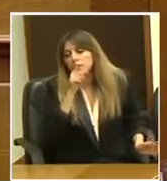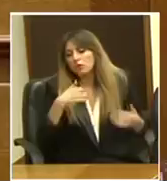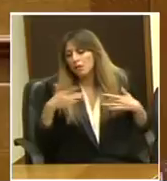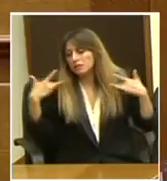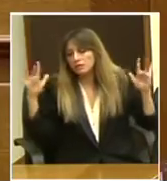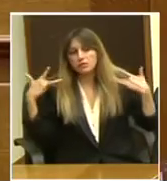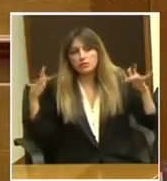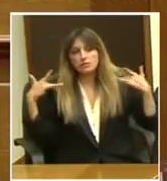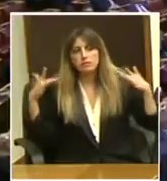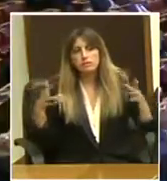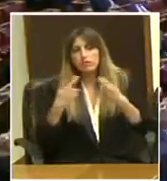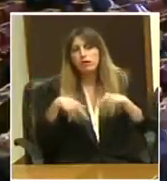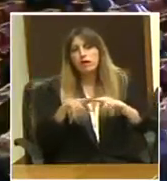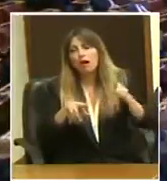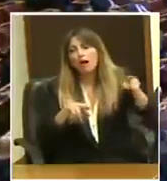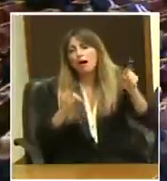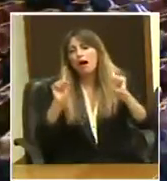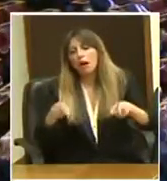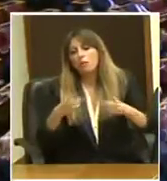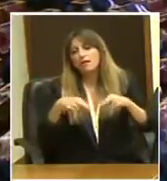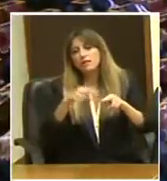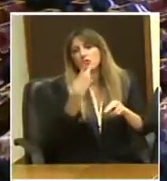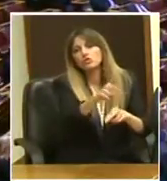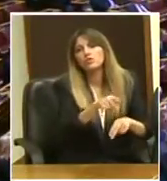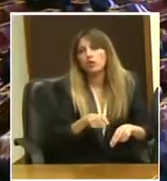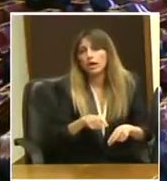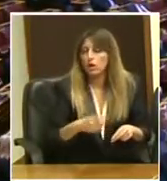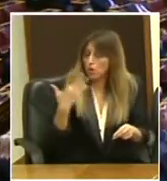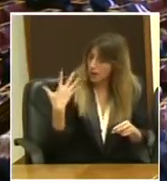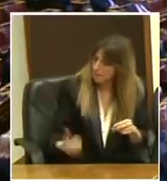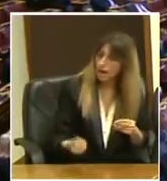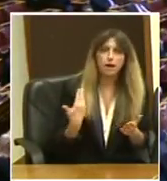Λοιπόν, μη φωνάζετε,